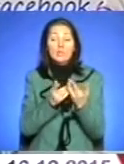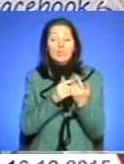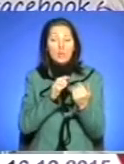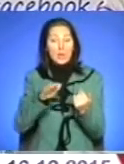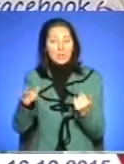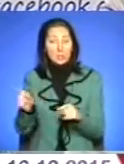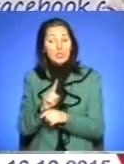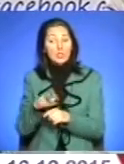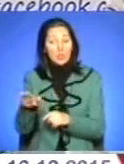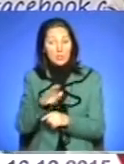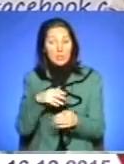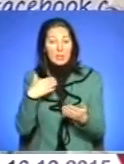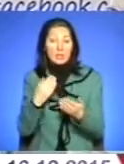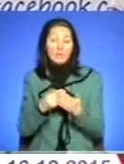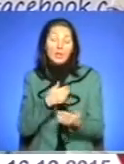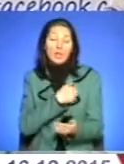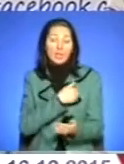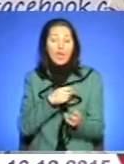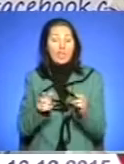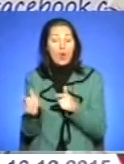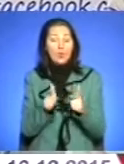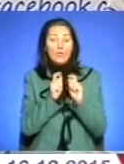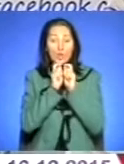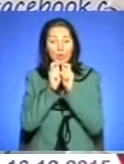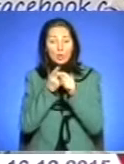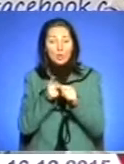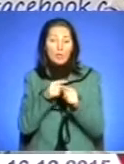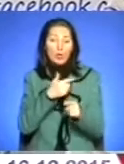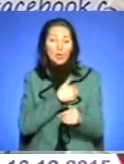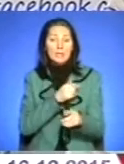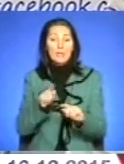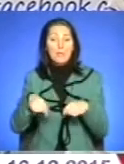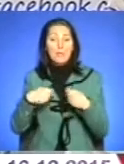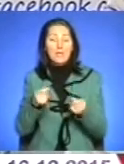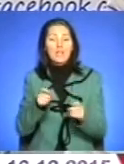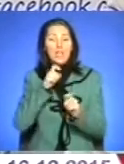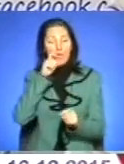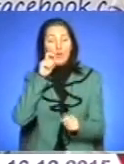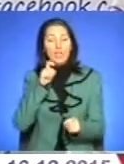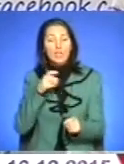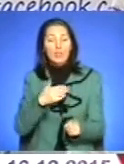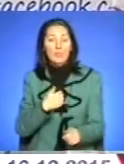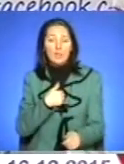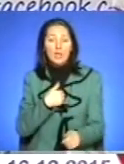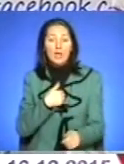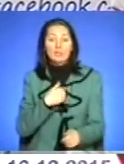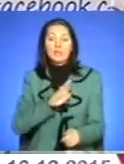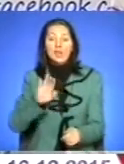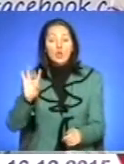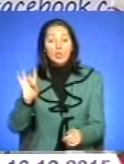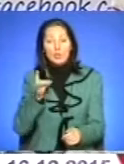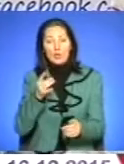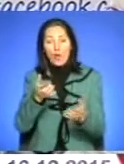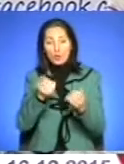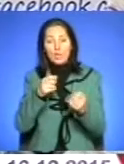І на свій розсуд вони вже готували ті подарунки, які б вони хотіли передати в Україну. І я неодноразово отримувала